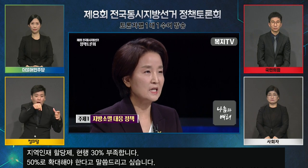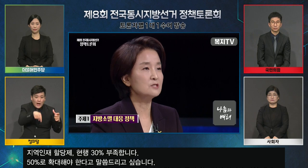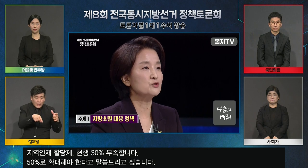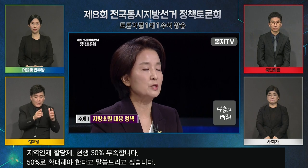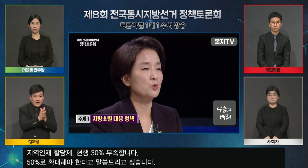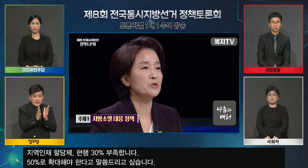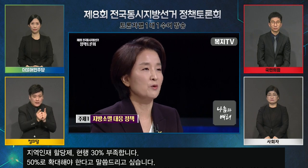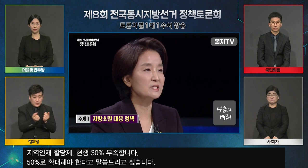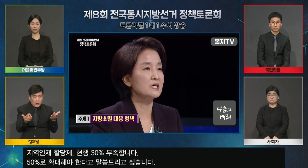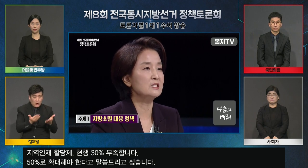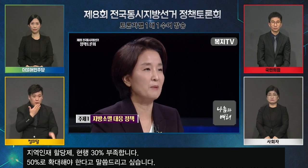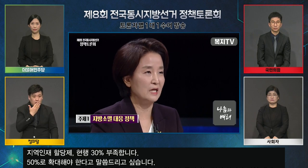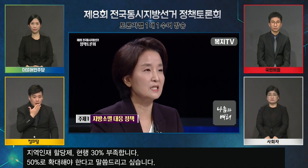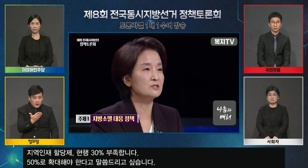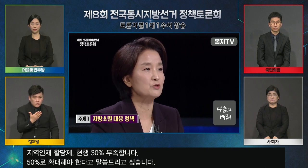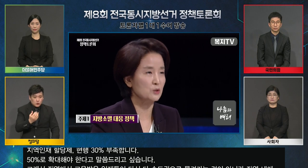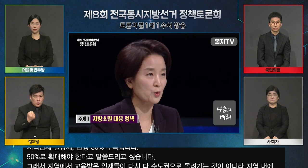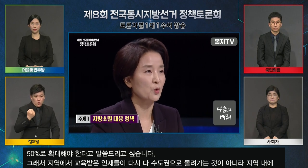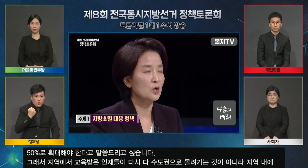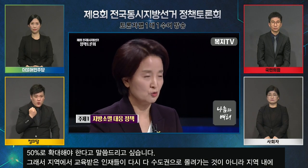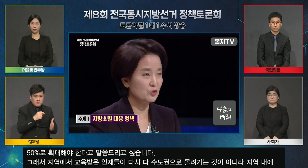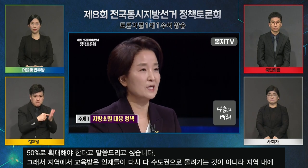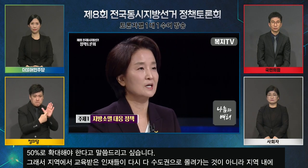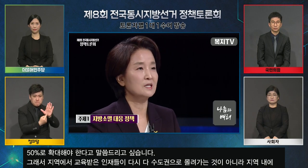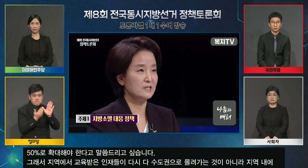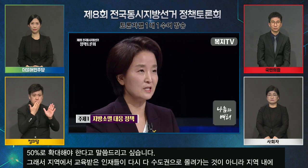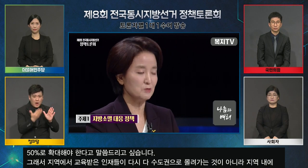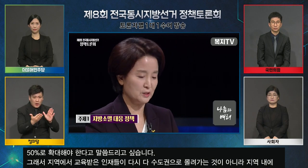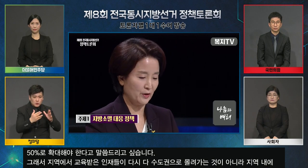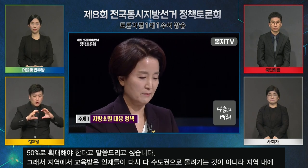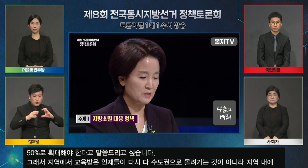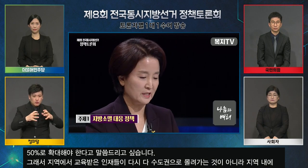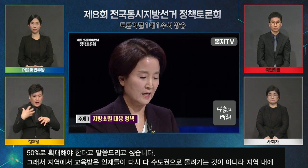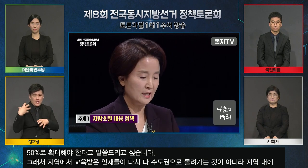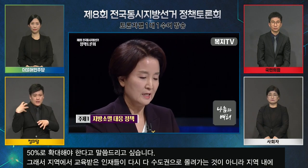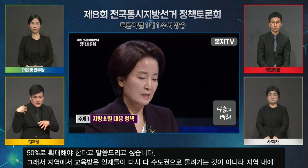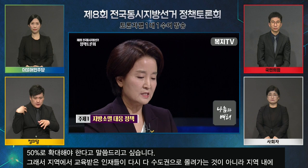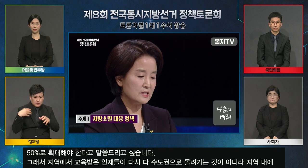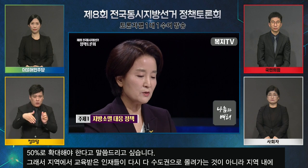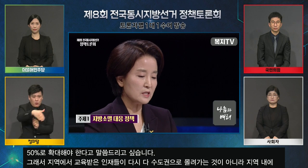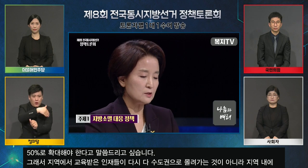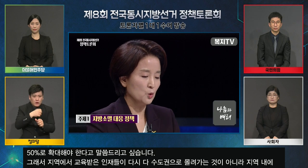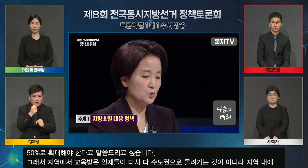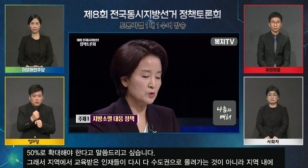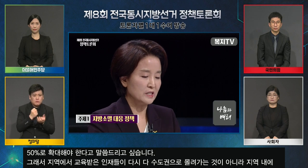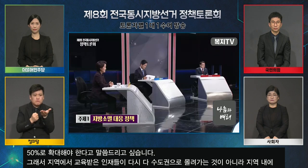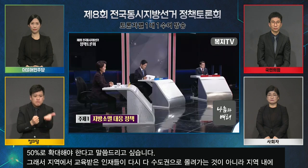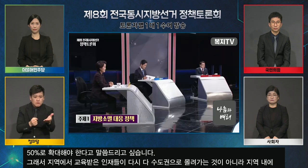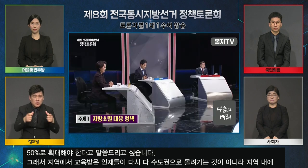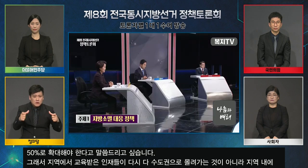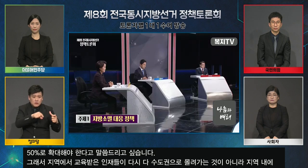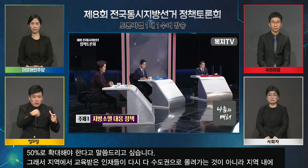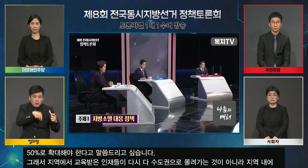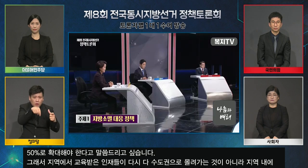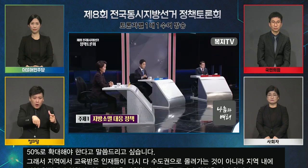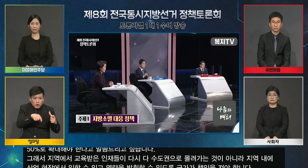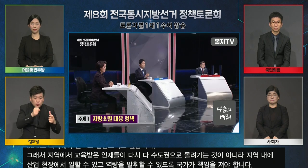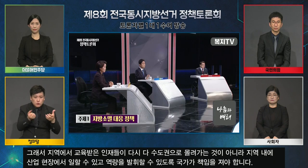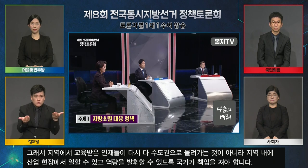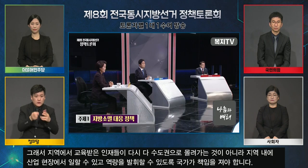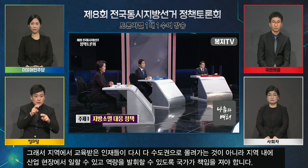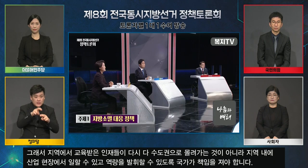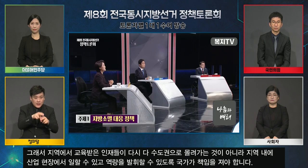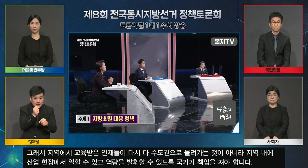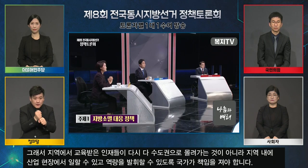일할 수 있고 역량을 발휘할 수 있도록 국가가 책임을 져야 합니다. 지역 내 좋은 일자리 마련은